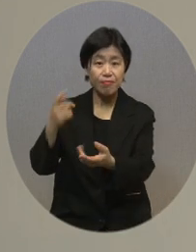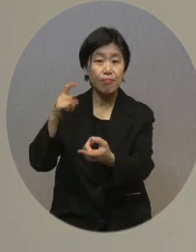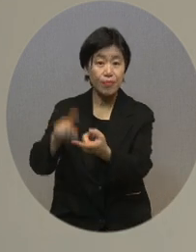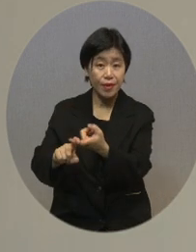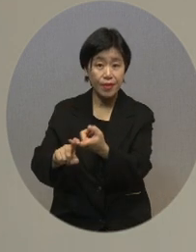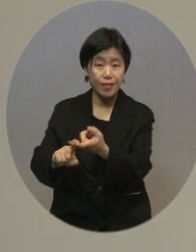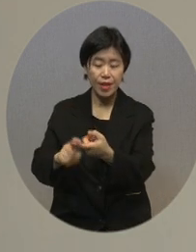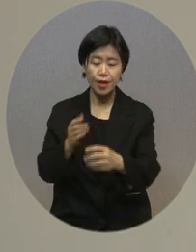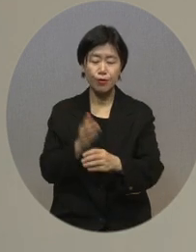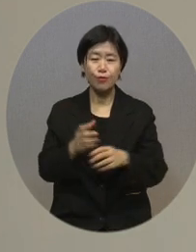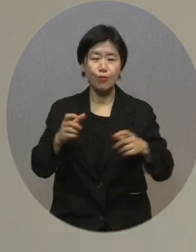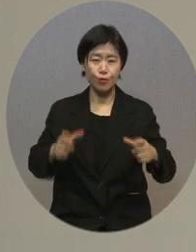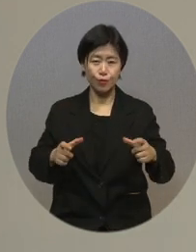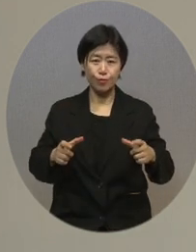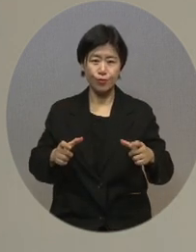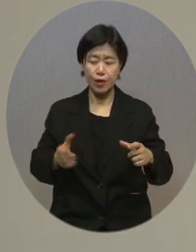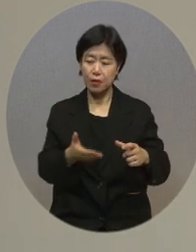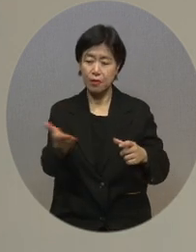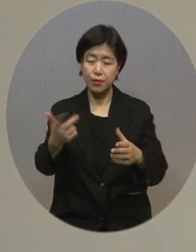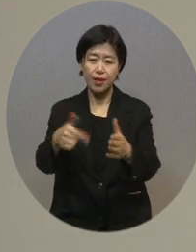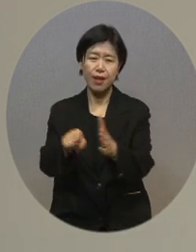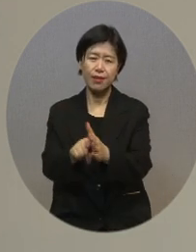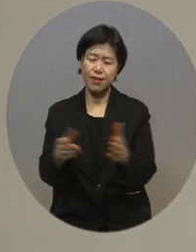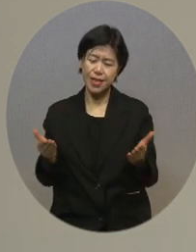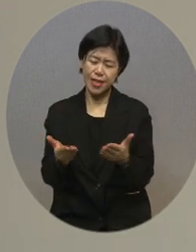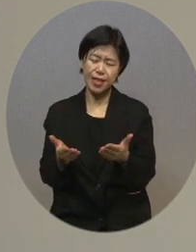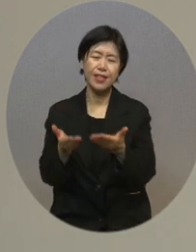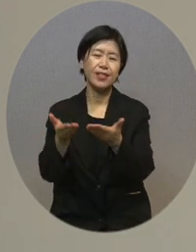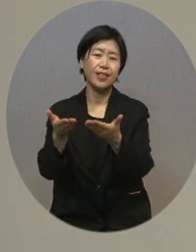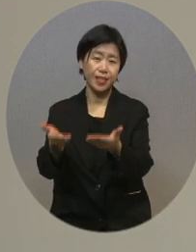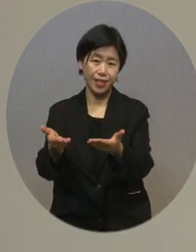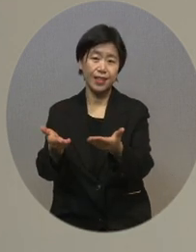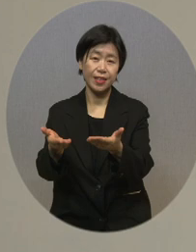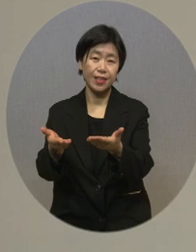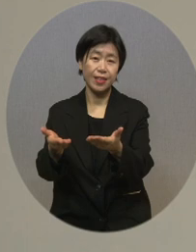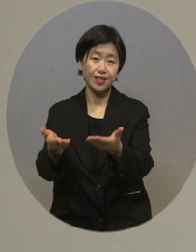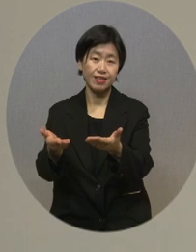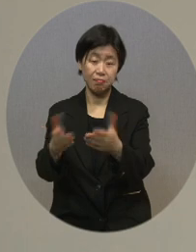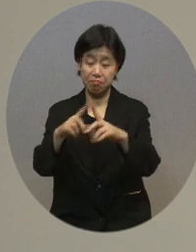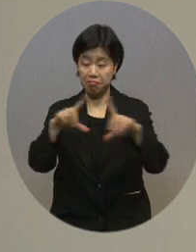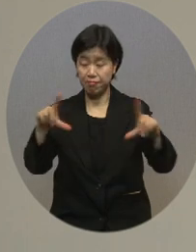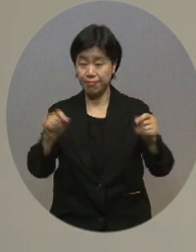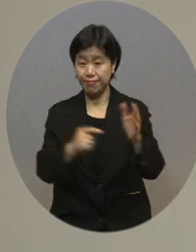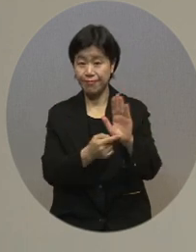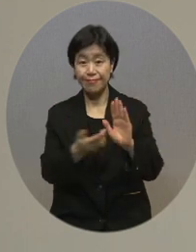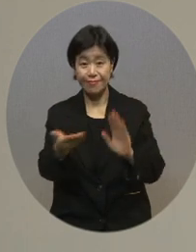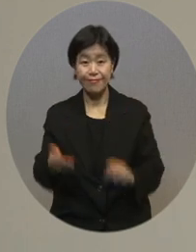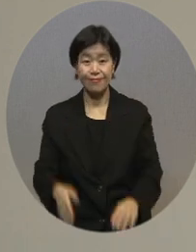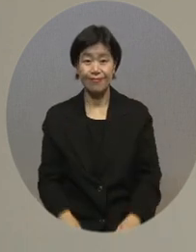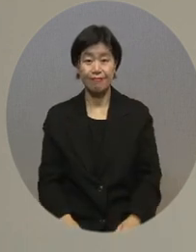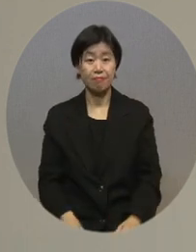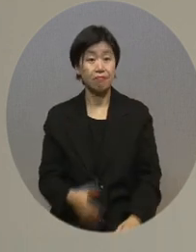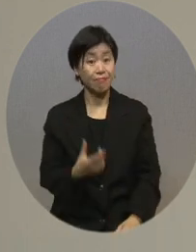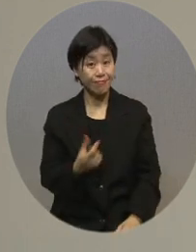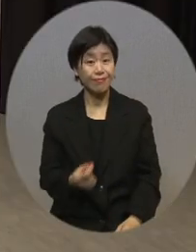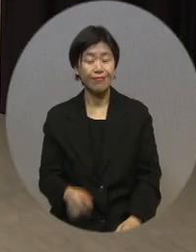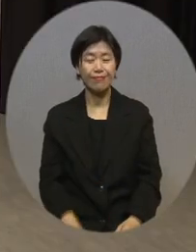여러분을 위해서 일할 겁니다. 하는 그런 메시지를 주기 위해서 그렇게 캐치프레이즈를 만들었습니다. 아, 그렇습니다.